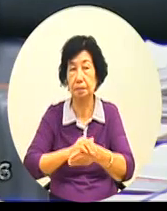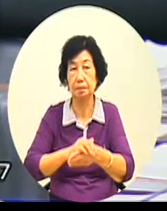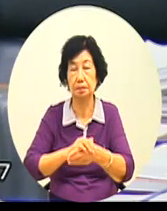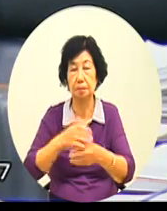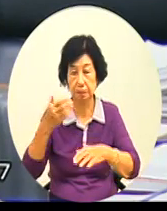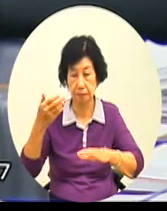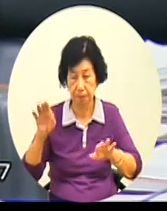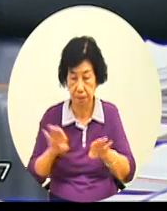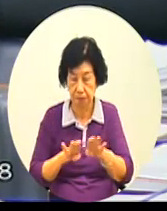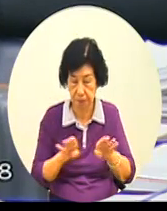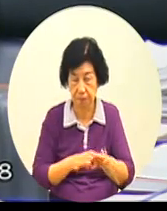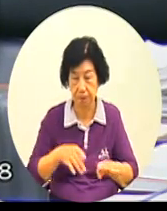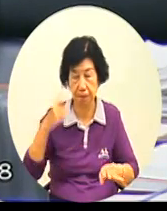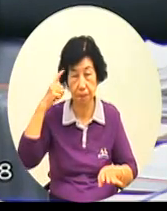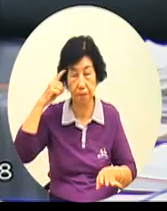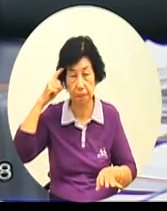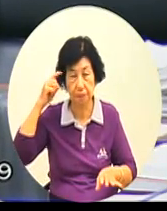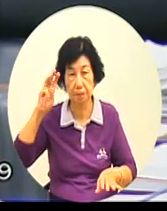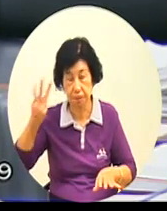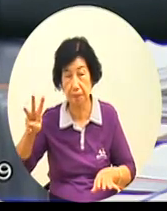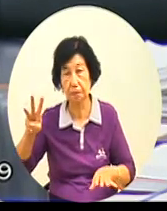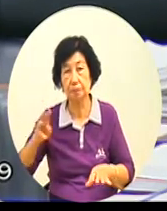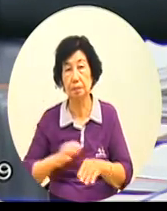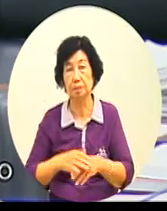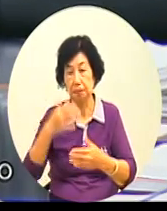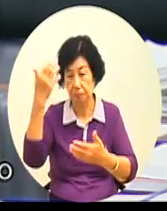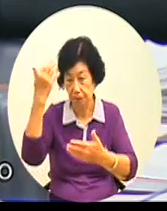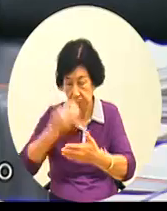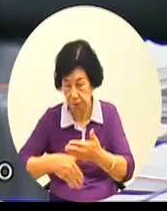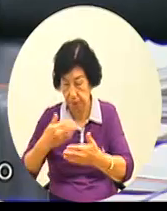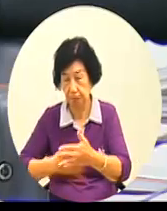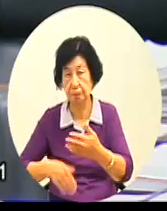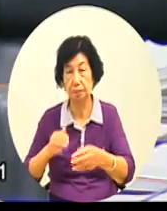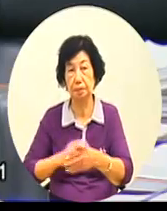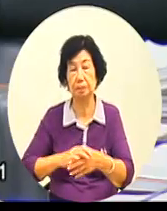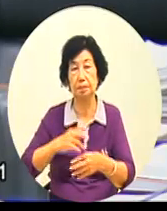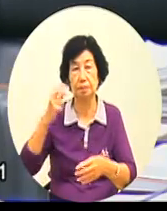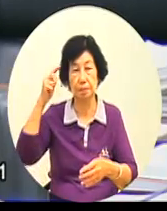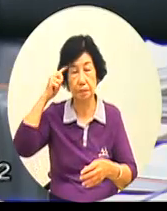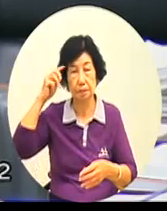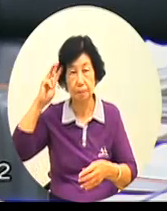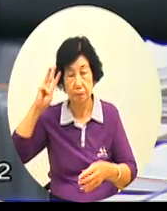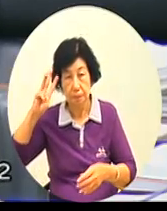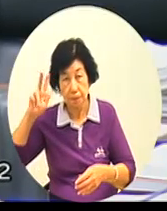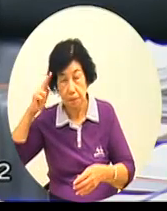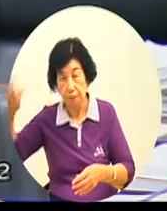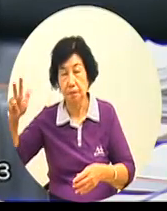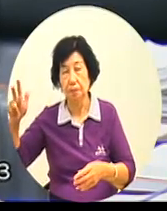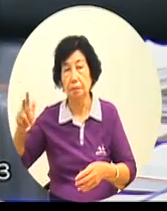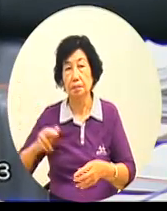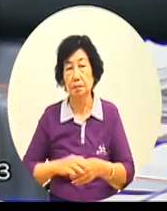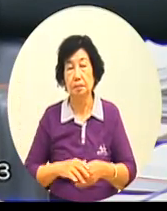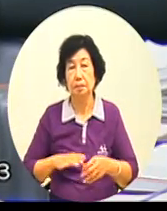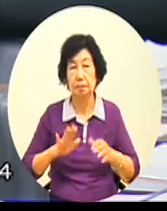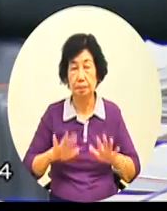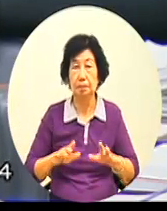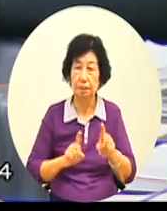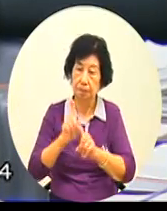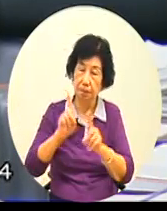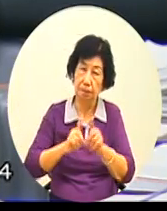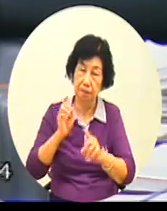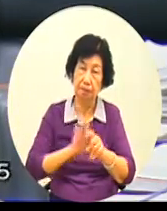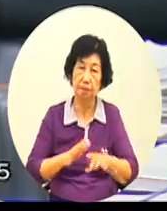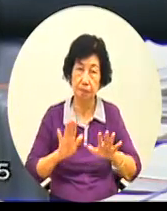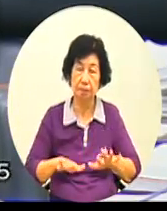掉七天，劳工其实在一例一休的政策里头，是比现有的制度还多六天